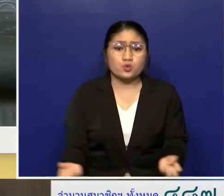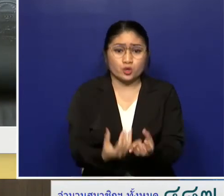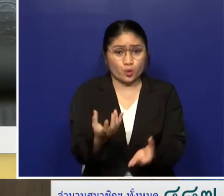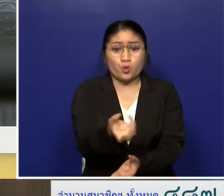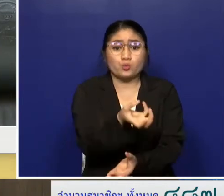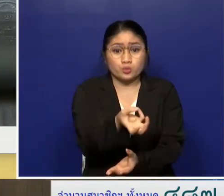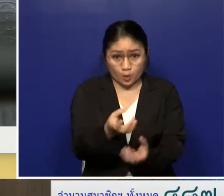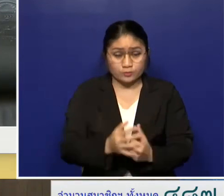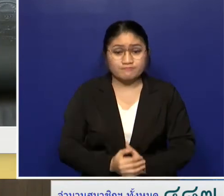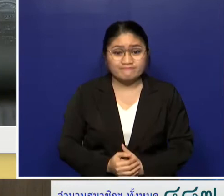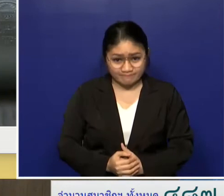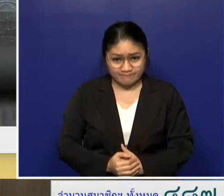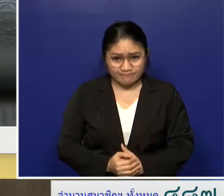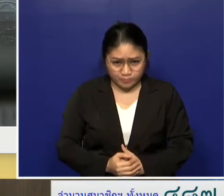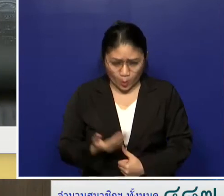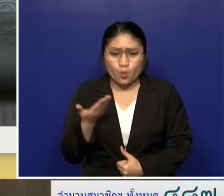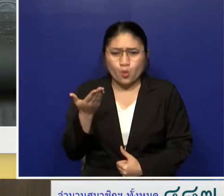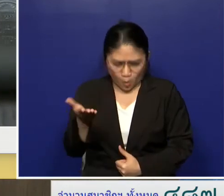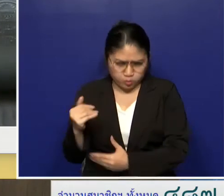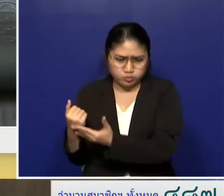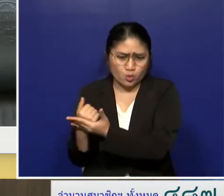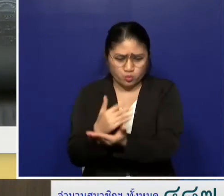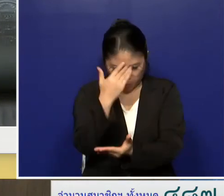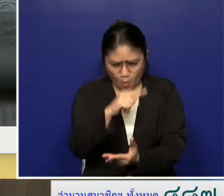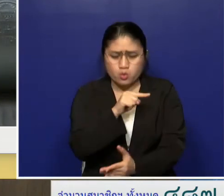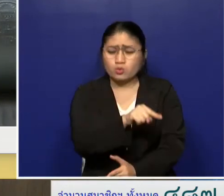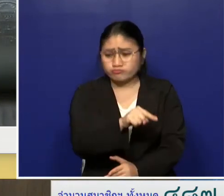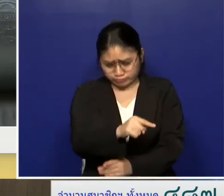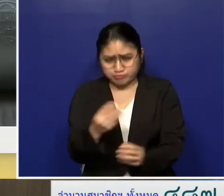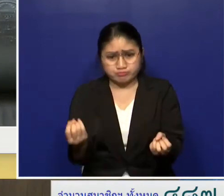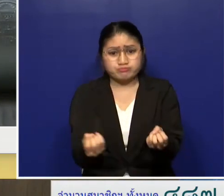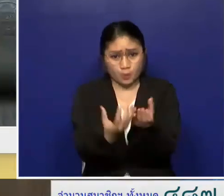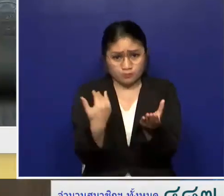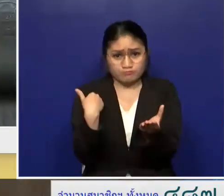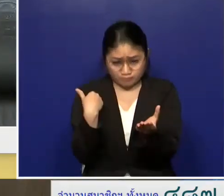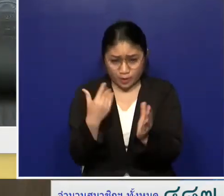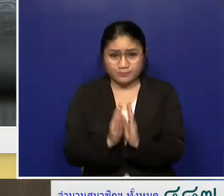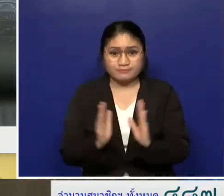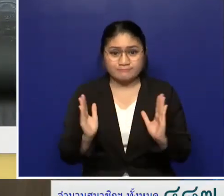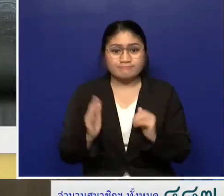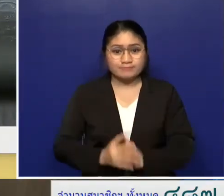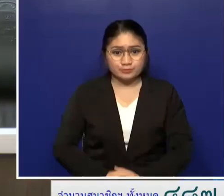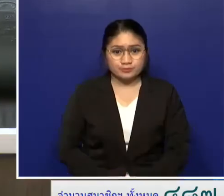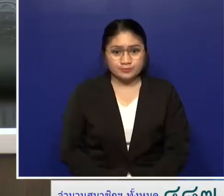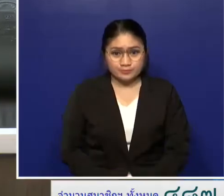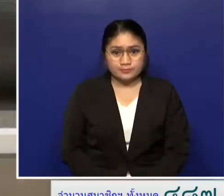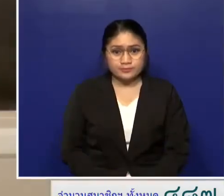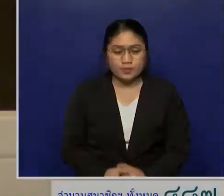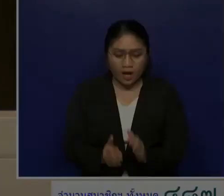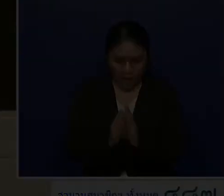าคตอย่าระเลยนะครับความเหลอดร้อนของพี่น้องชาวรายยาสูบนะครัขอบคุมากครัขอบคุณครับต่